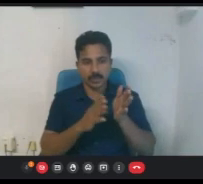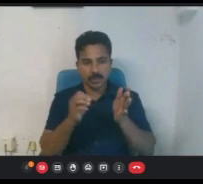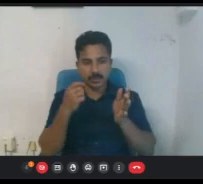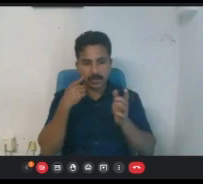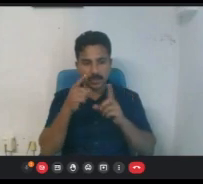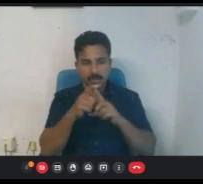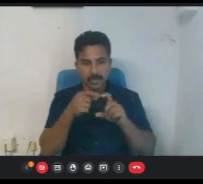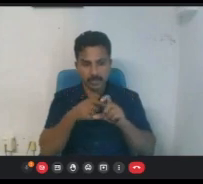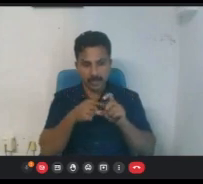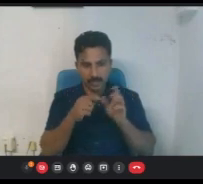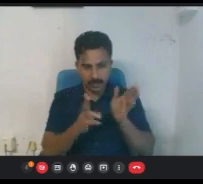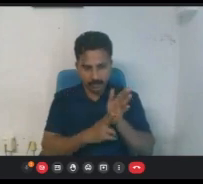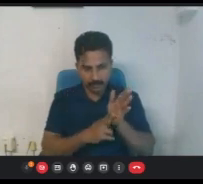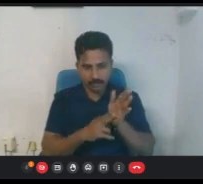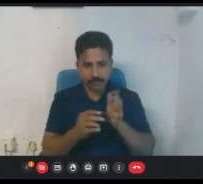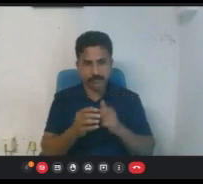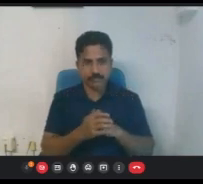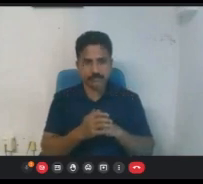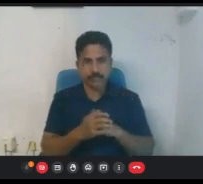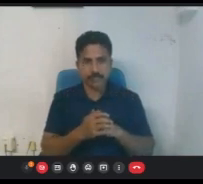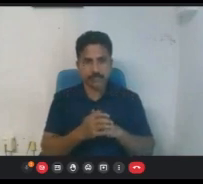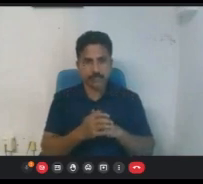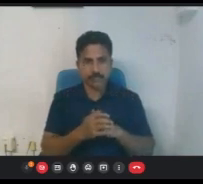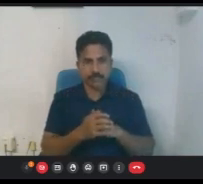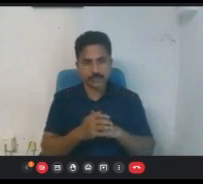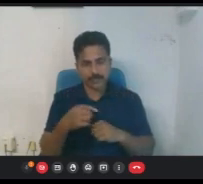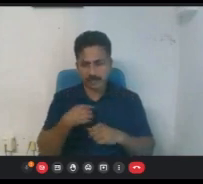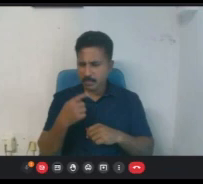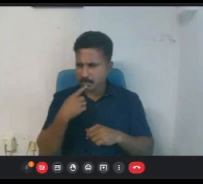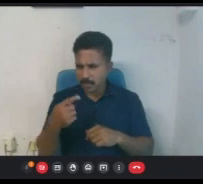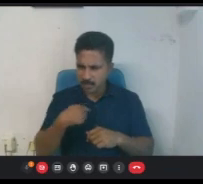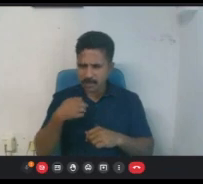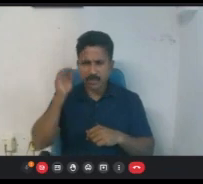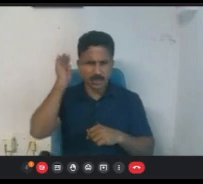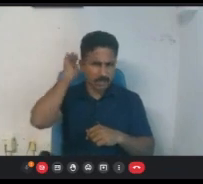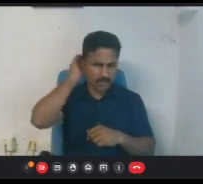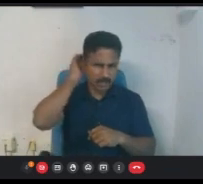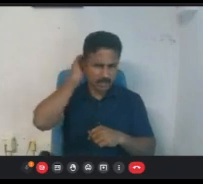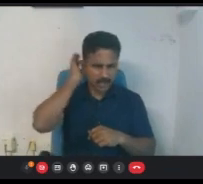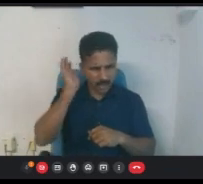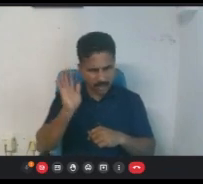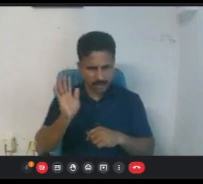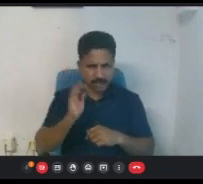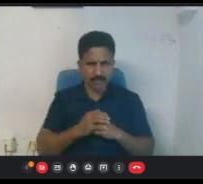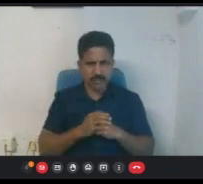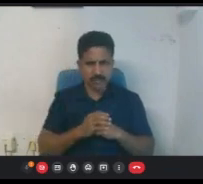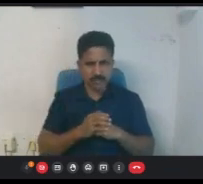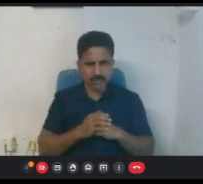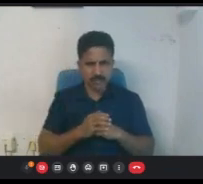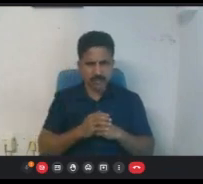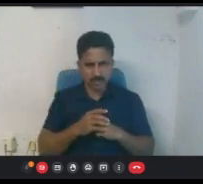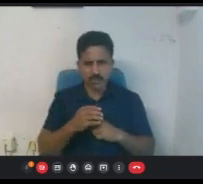ചോദിച്ചോളൂ. അപ്പോ ഈ മാഡം പറഞ്ഞ കാര്യങ്ങളെ സംബന്ധിച്ചൊക്കെ ഞാൻ കേട്ടു, പക്ഷെ എനിക്ക് വേറൊരു